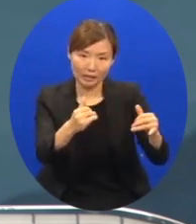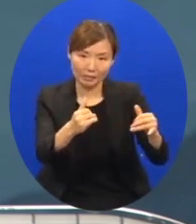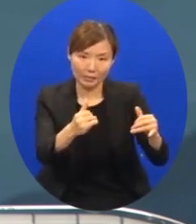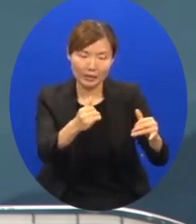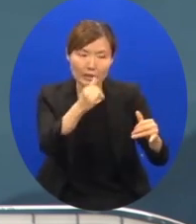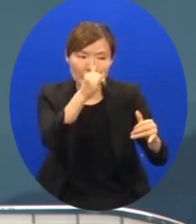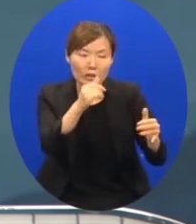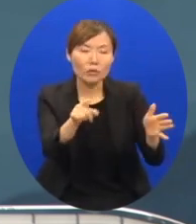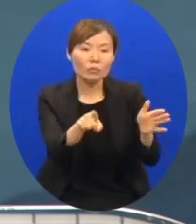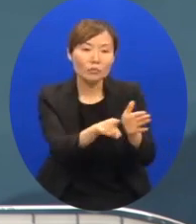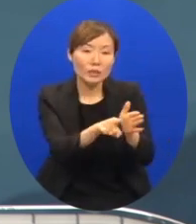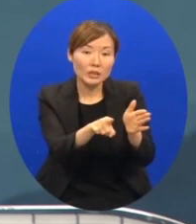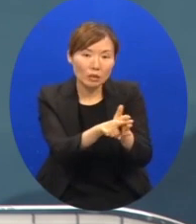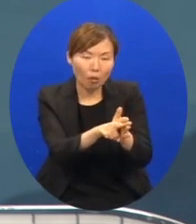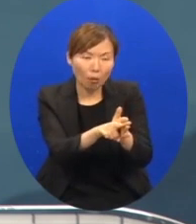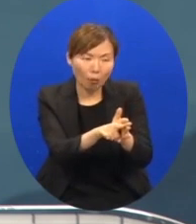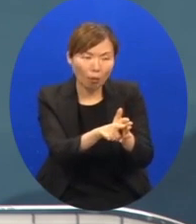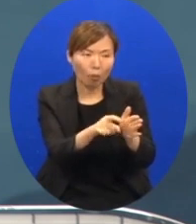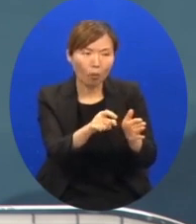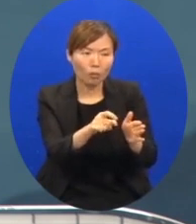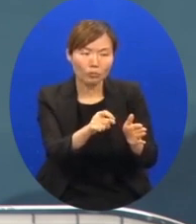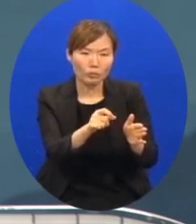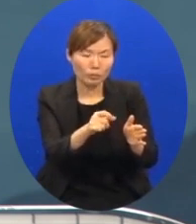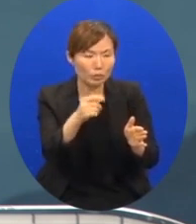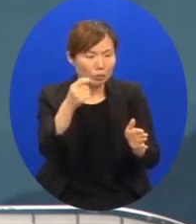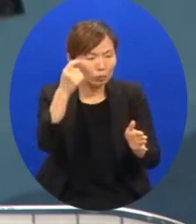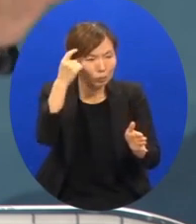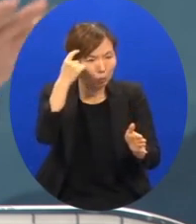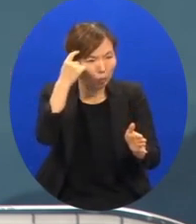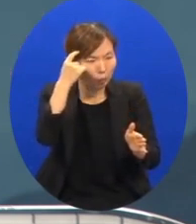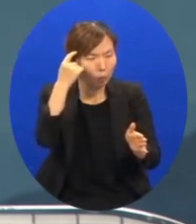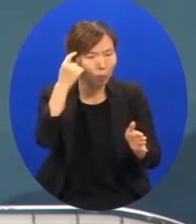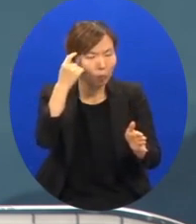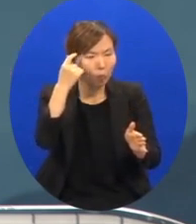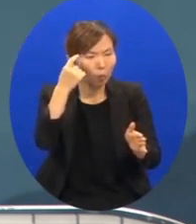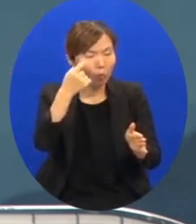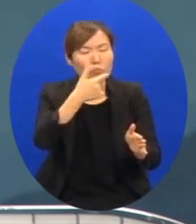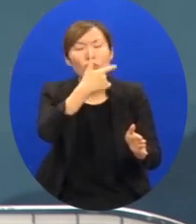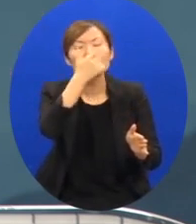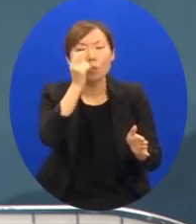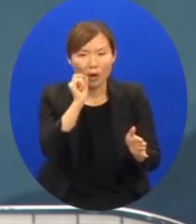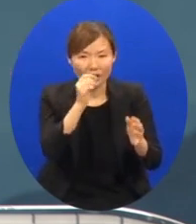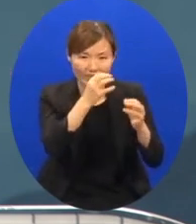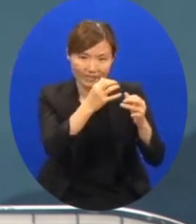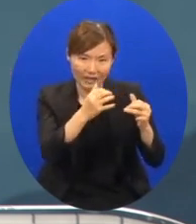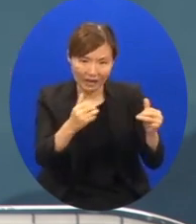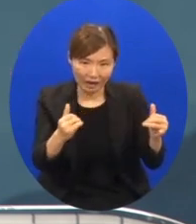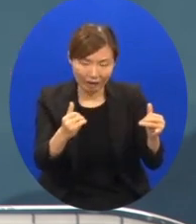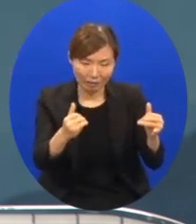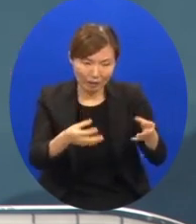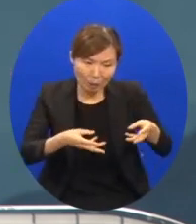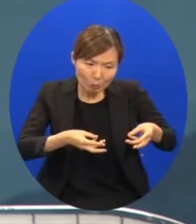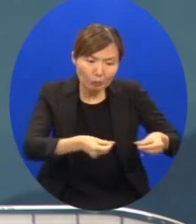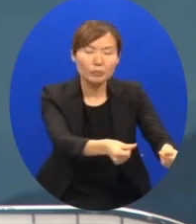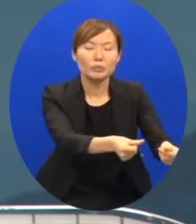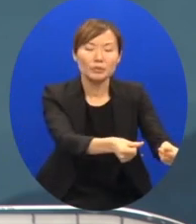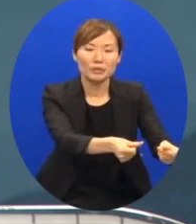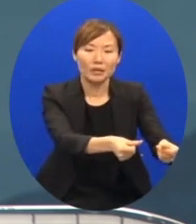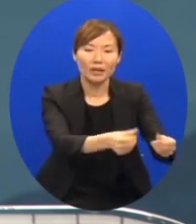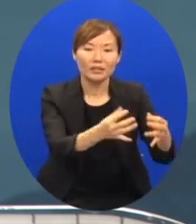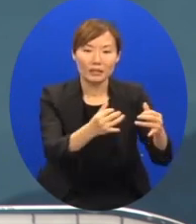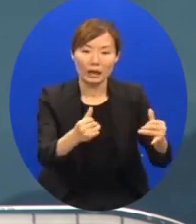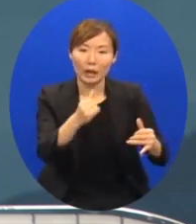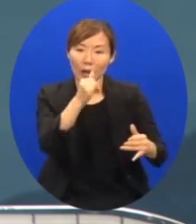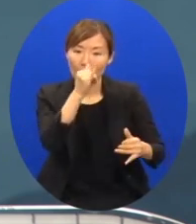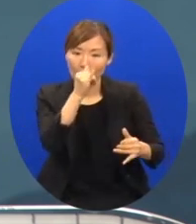열등한 인종은 노예로 삼아 도 되고 무참하게 죽여도 된다 그게 인류를 위해서 더 유익하다